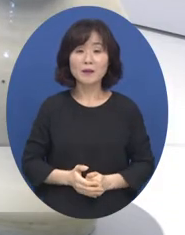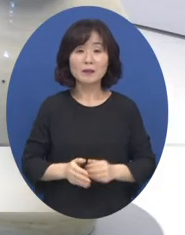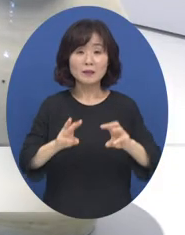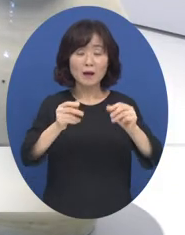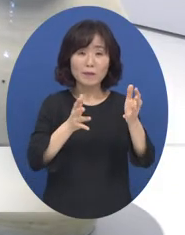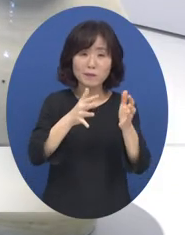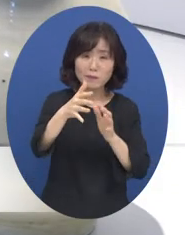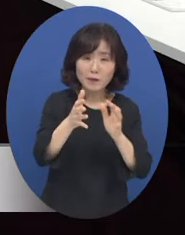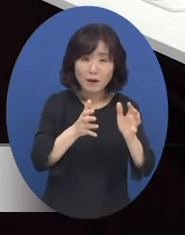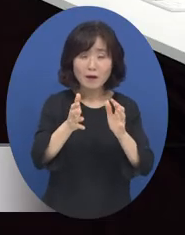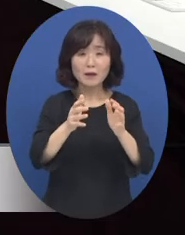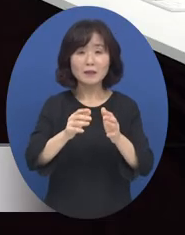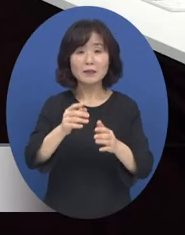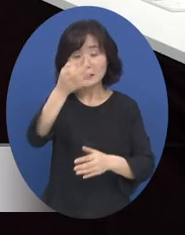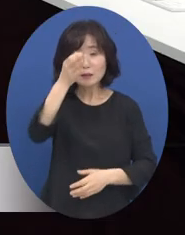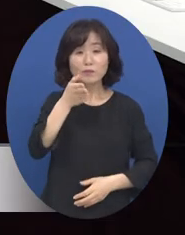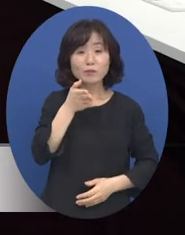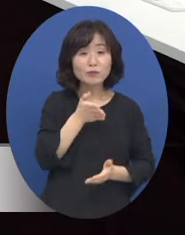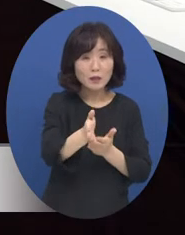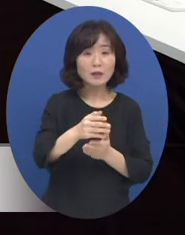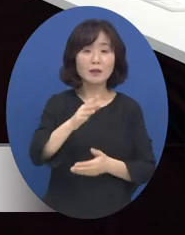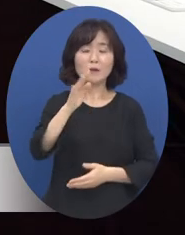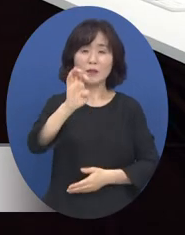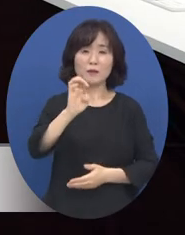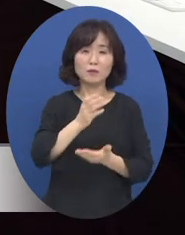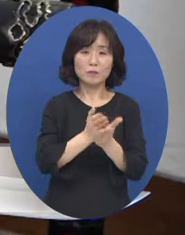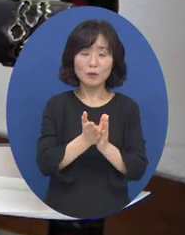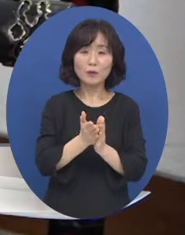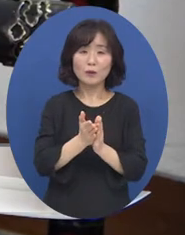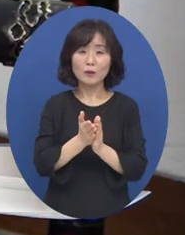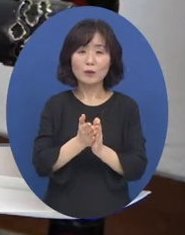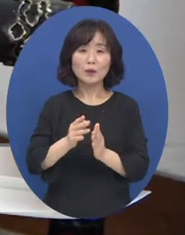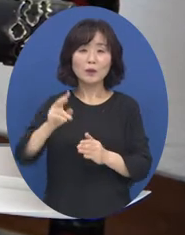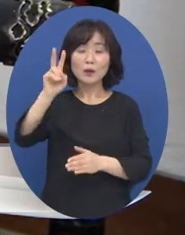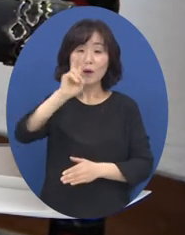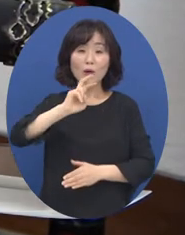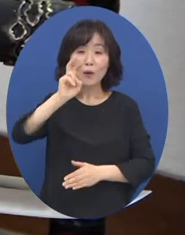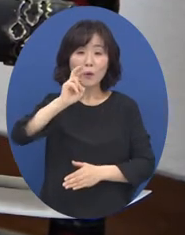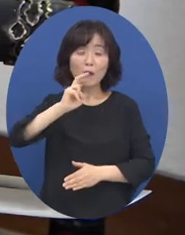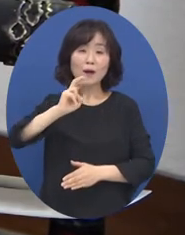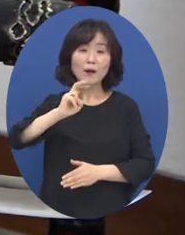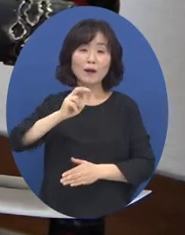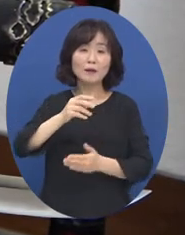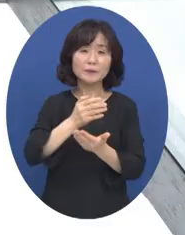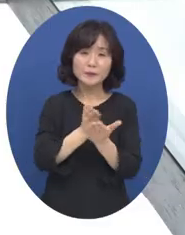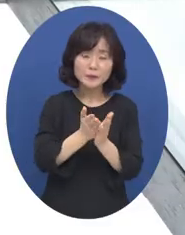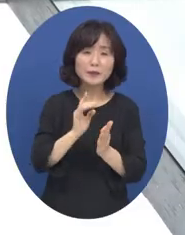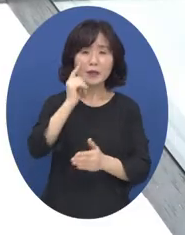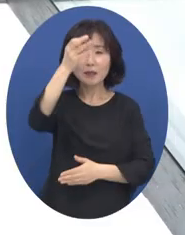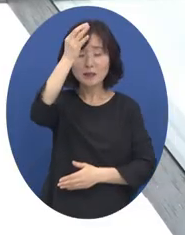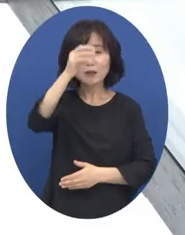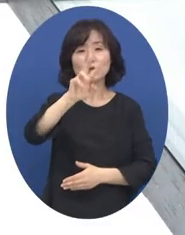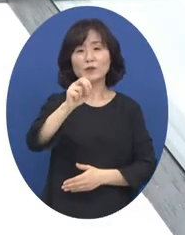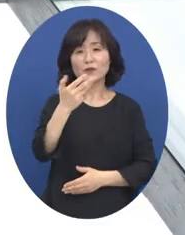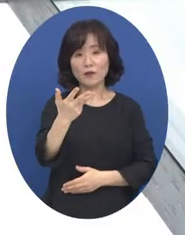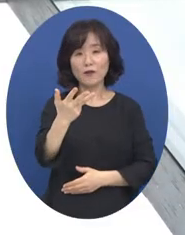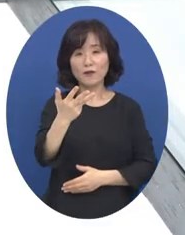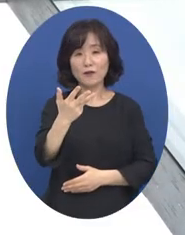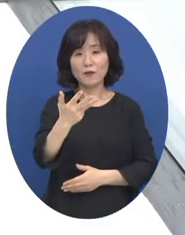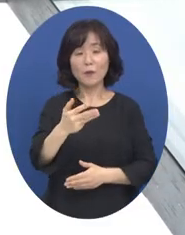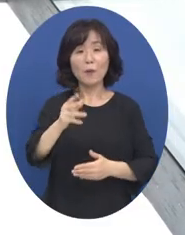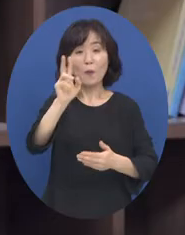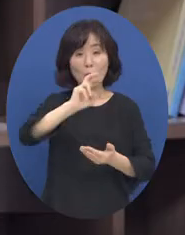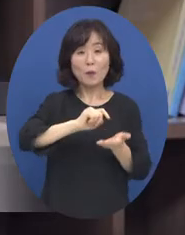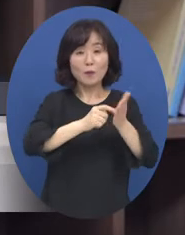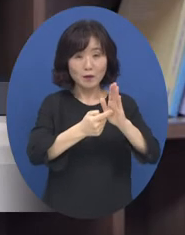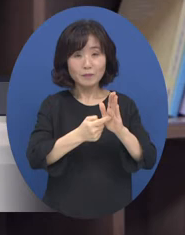사기장과 방자유기장 등 기능 분야 40종목, 경기소리 등 예능 분야 28종목을 공연과 전시로